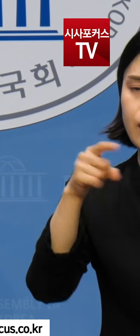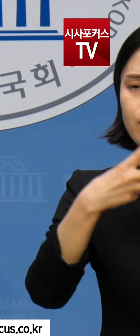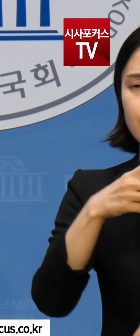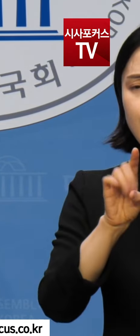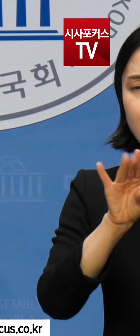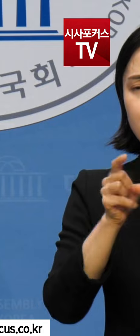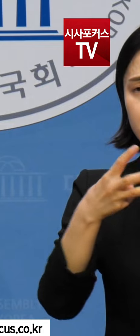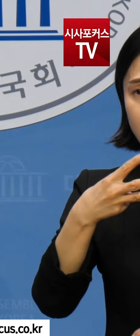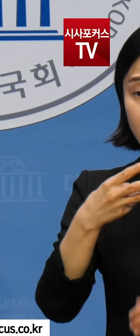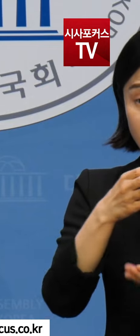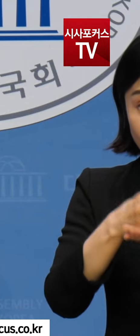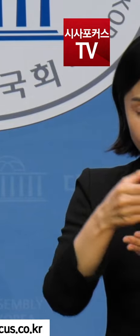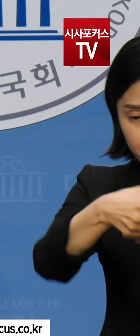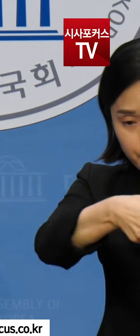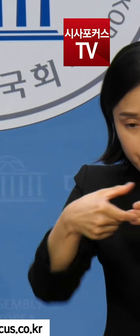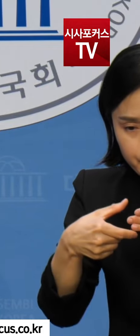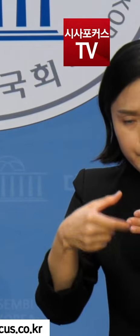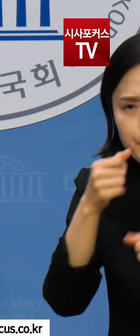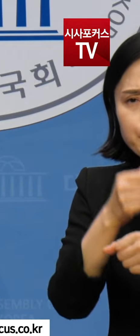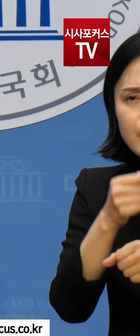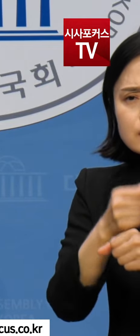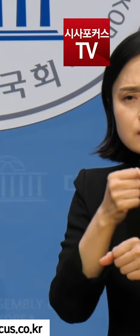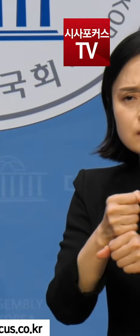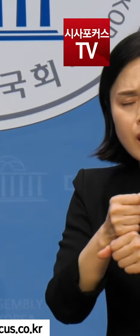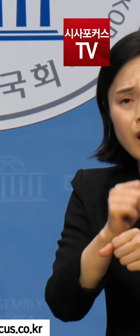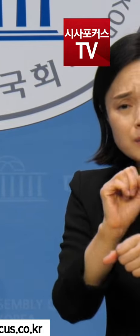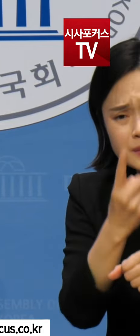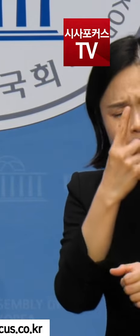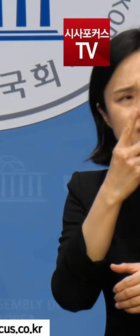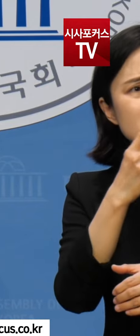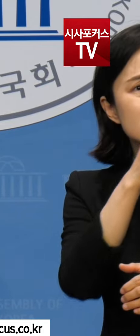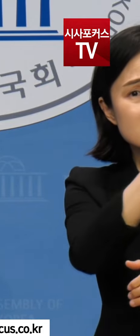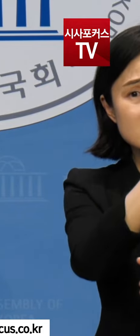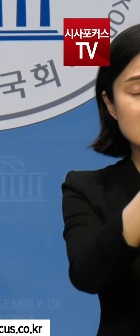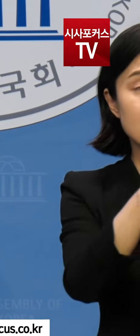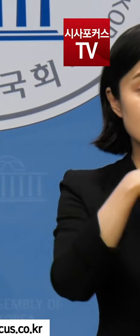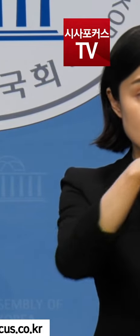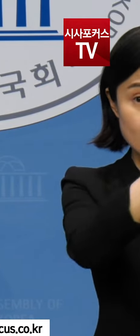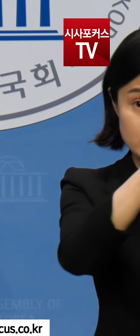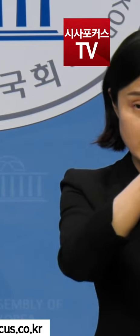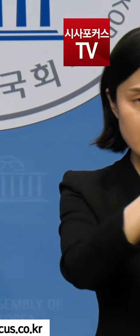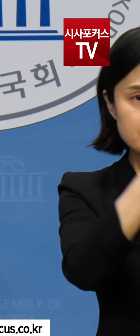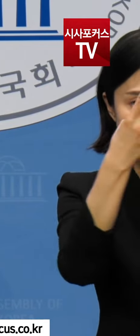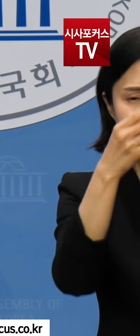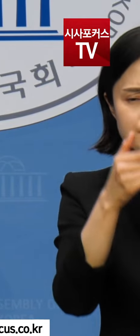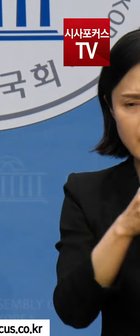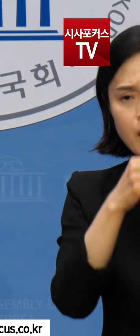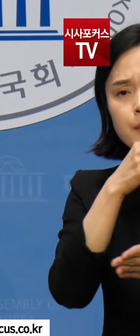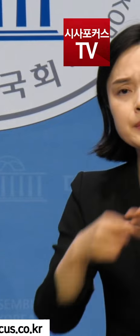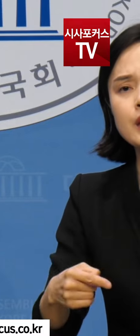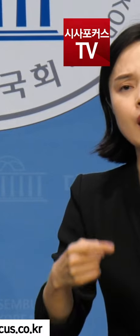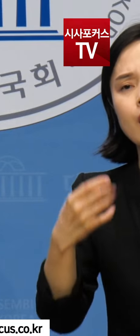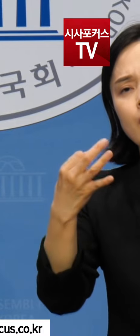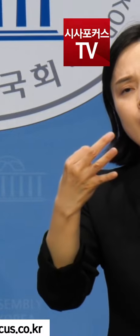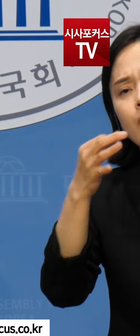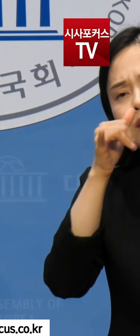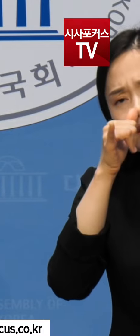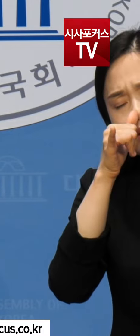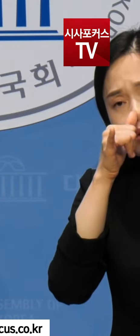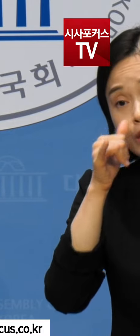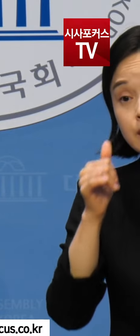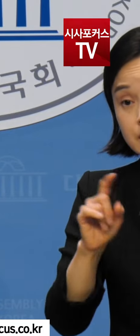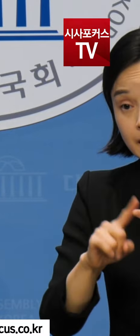각각 조폐공사를 상대로 총 75억 원의 손해배상 청구 소송을 제기했다. 앞서